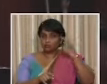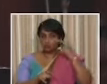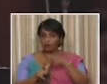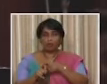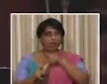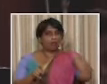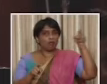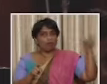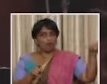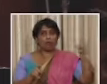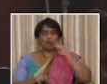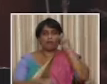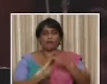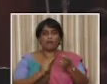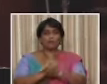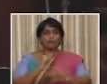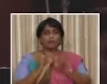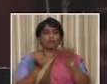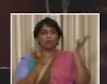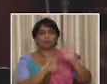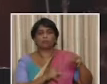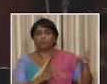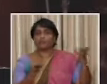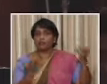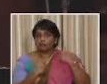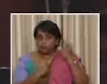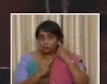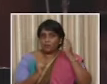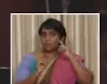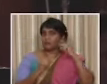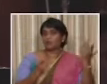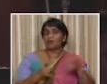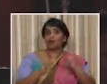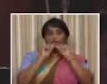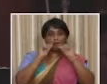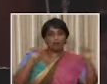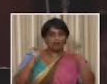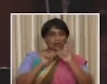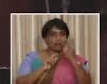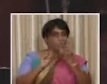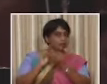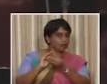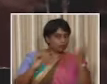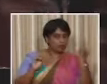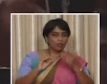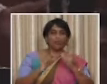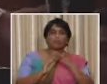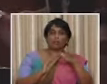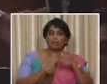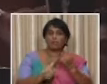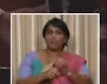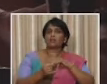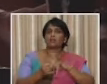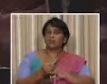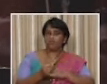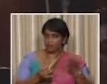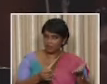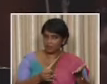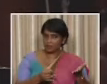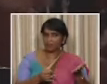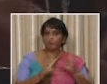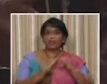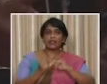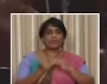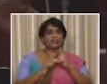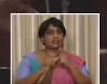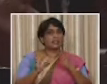මේ පුද්ගලයාගේ කුඹුර තියෙන්නේ කොහෙද කියලා? ඉතින් ඒ නිසා මේ වගන්ති දෙක අයින් කරලා ගමේ ඉන්නවා ග්‍රාම නිලධාරිතුමා